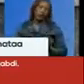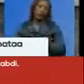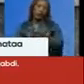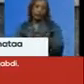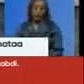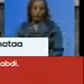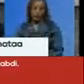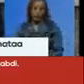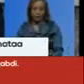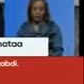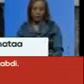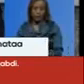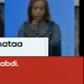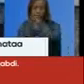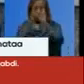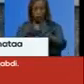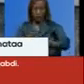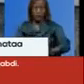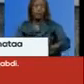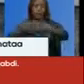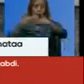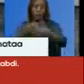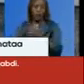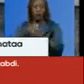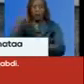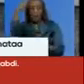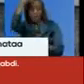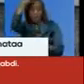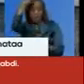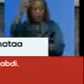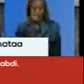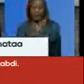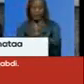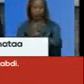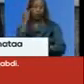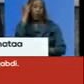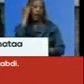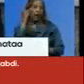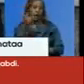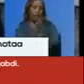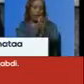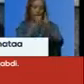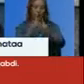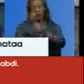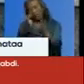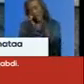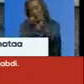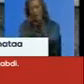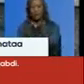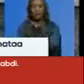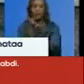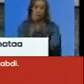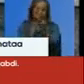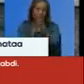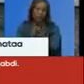እንቀጥላለን። ዴሞክራሲ ሲገነባ መንግሥት የዜጎቹን ሐሳብ በነጻነት የመግለጽ መብት